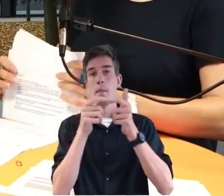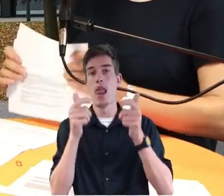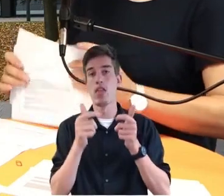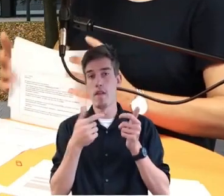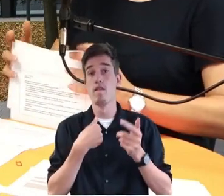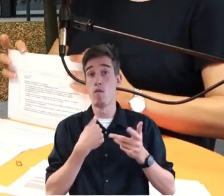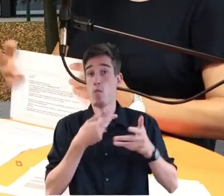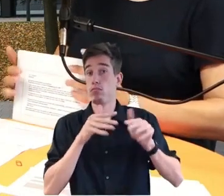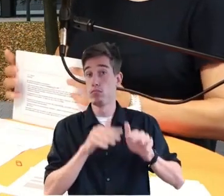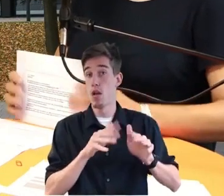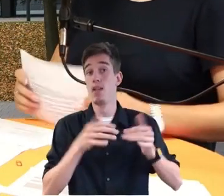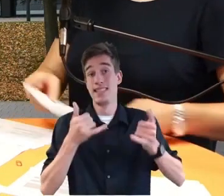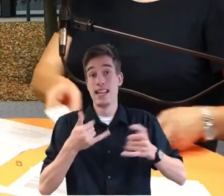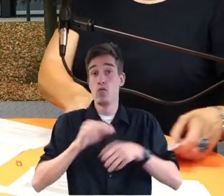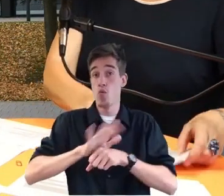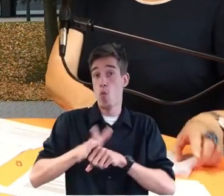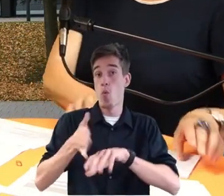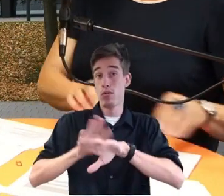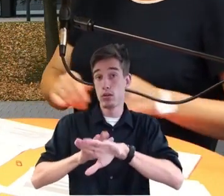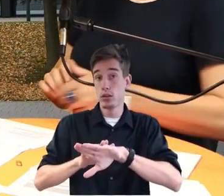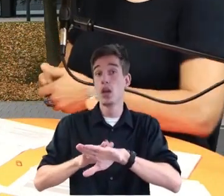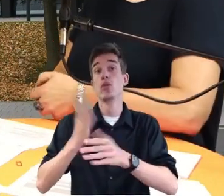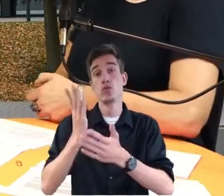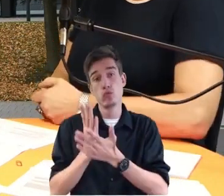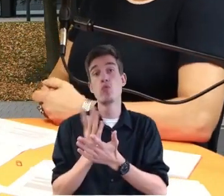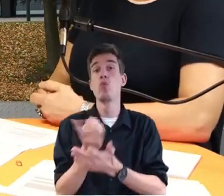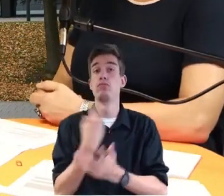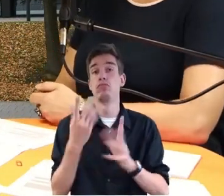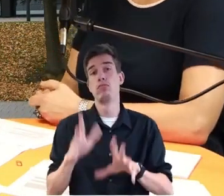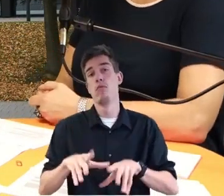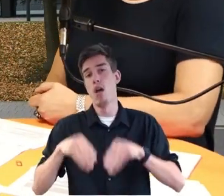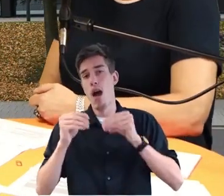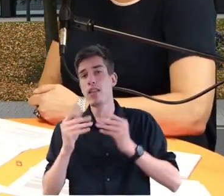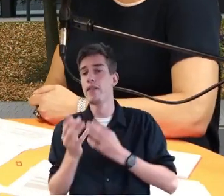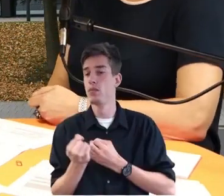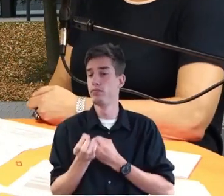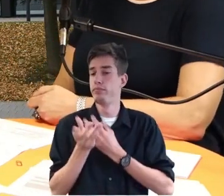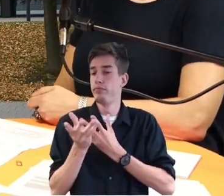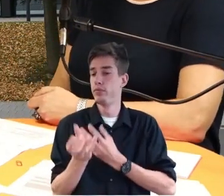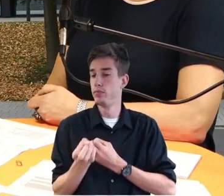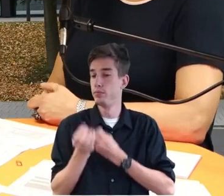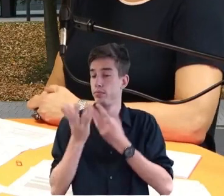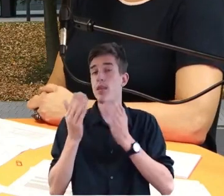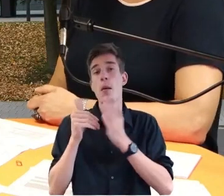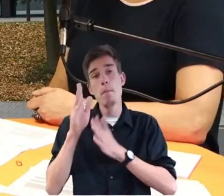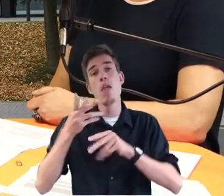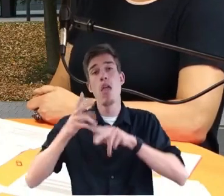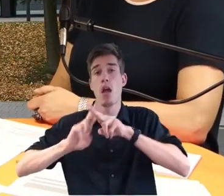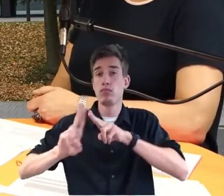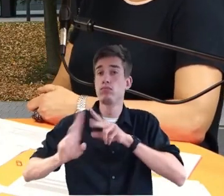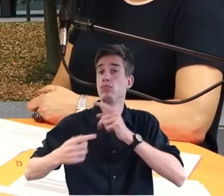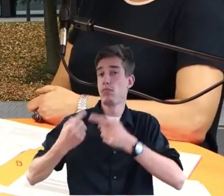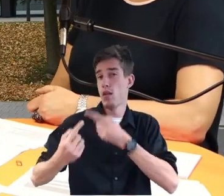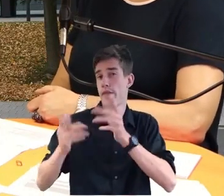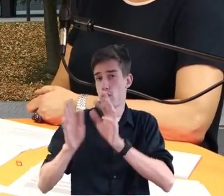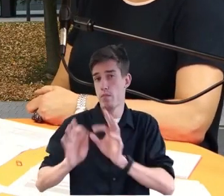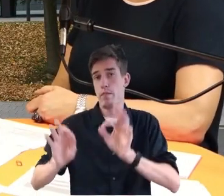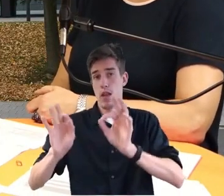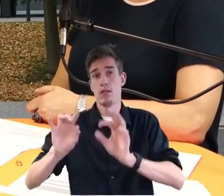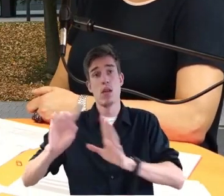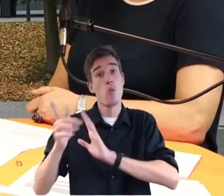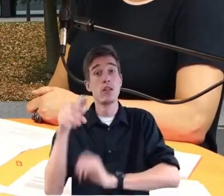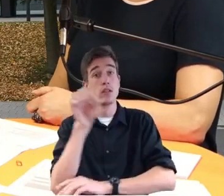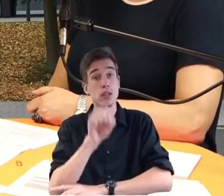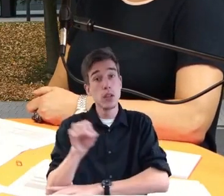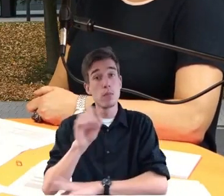haben jetzt in der kroner lage auch schon damit angefangen dass noch weiter zu entwickeln aber auch schon erste seminare